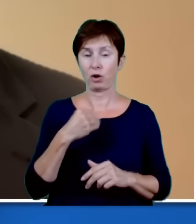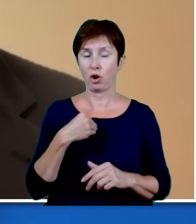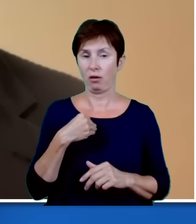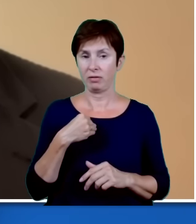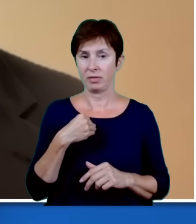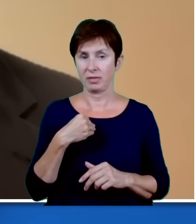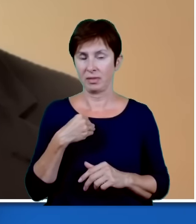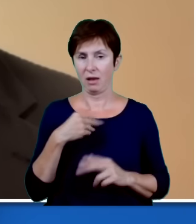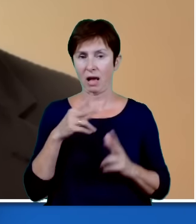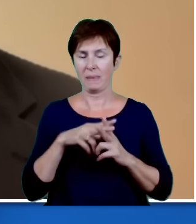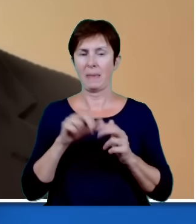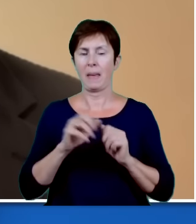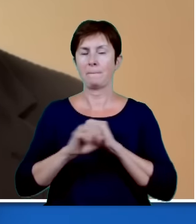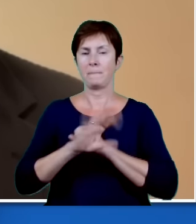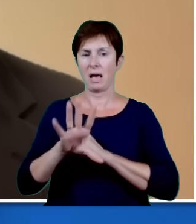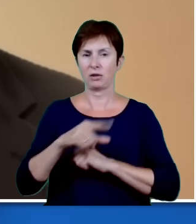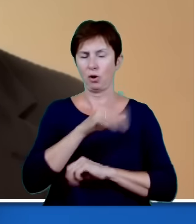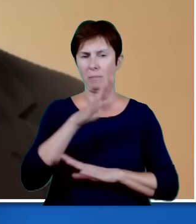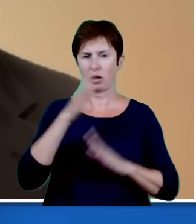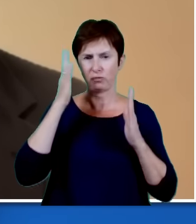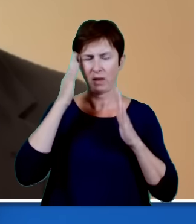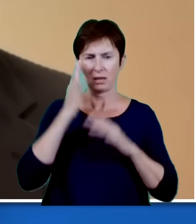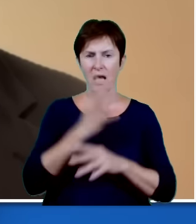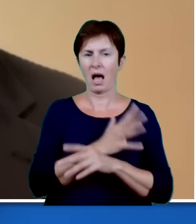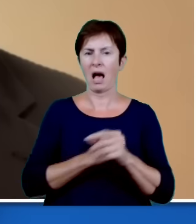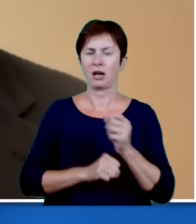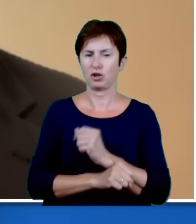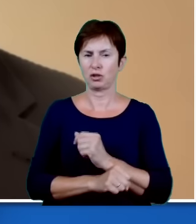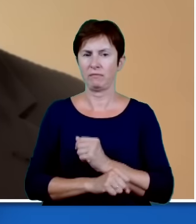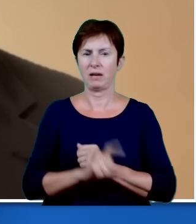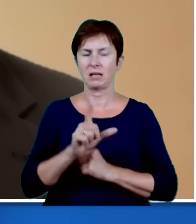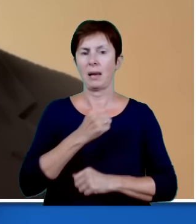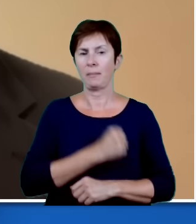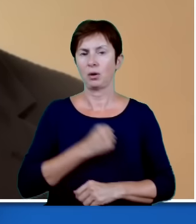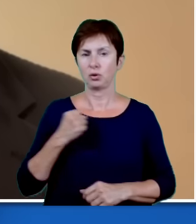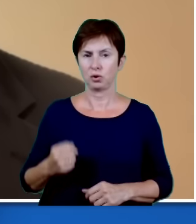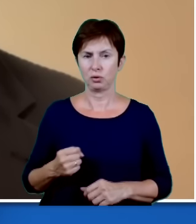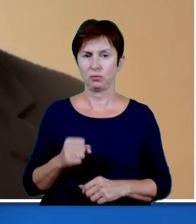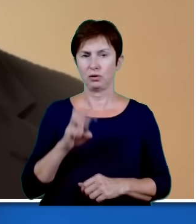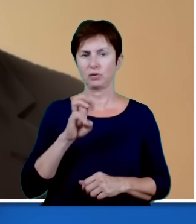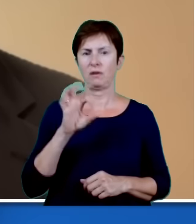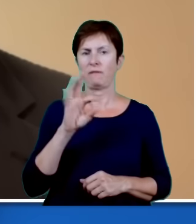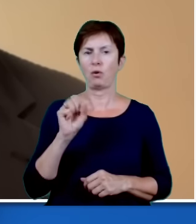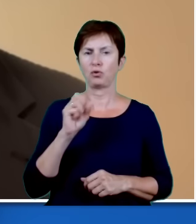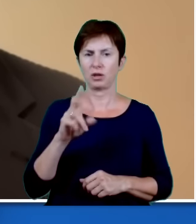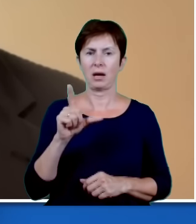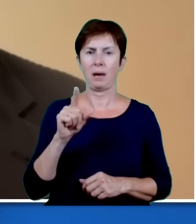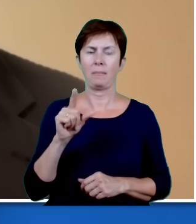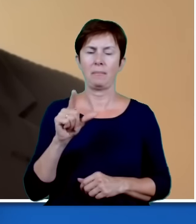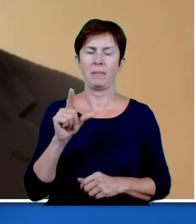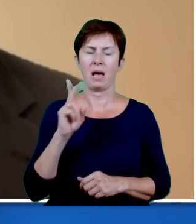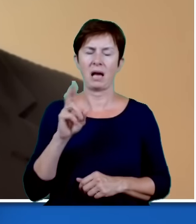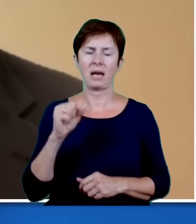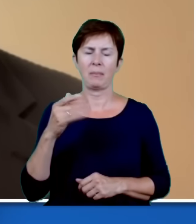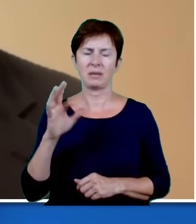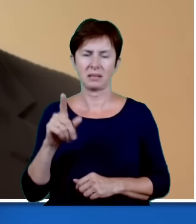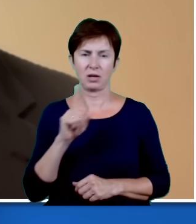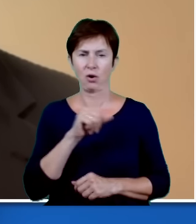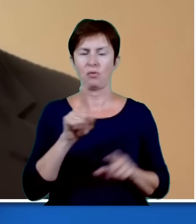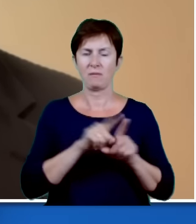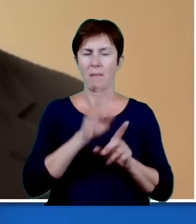publiczne miał świadomość aresztowania posłów wąsika i Kamieńskiego miał świadomość